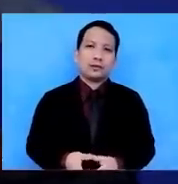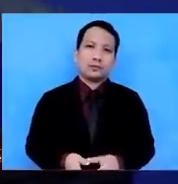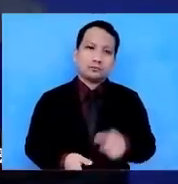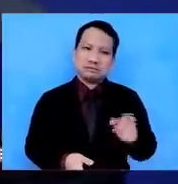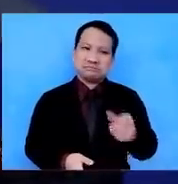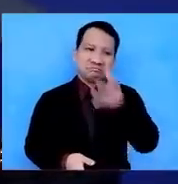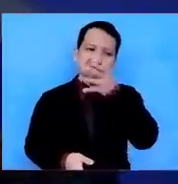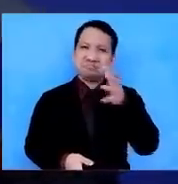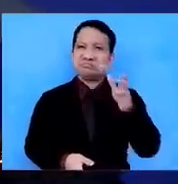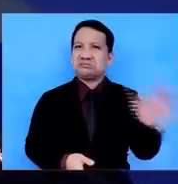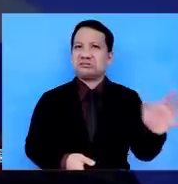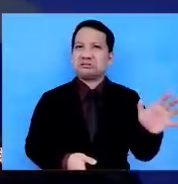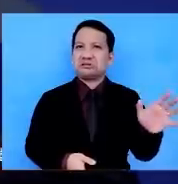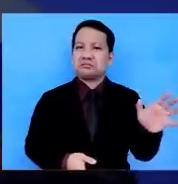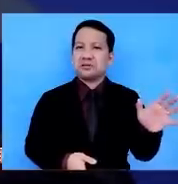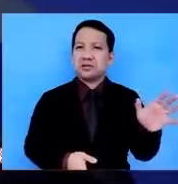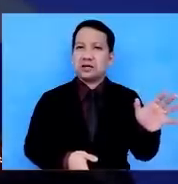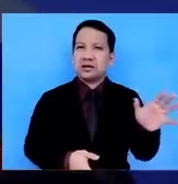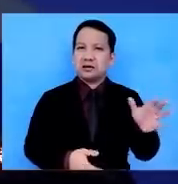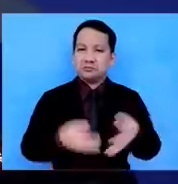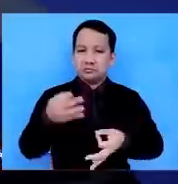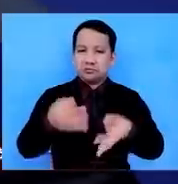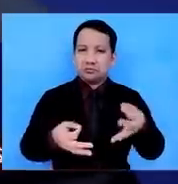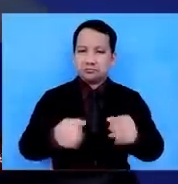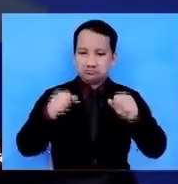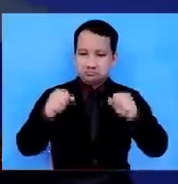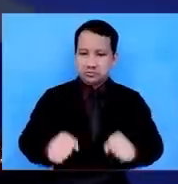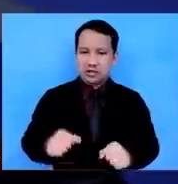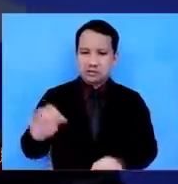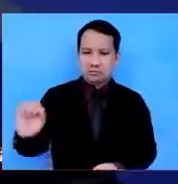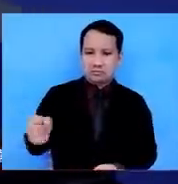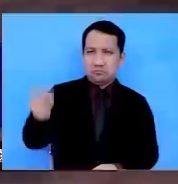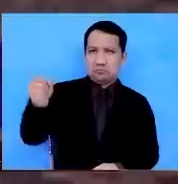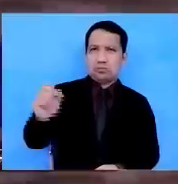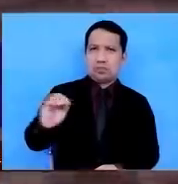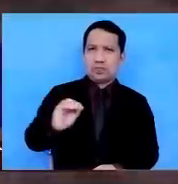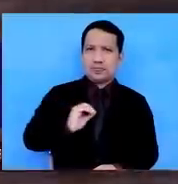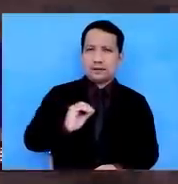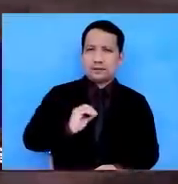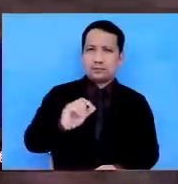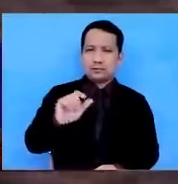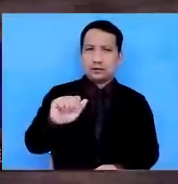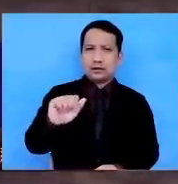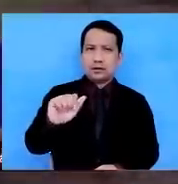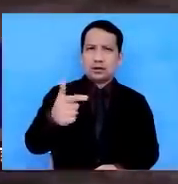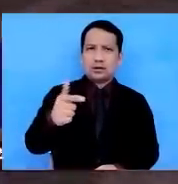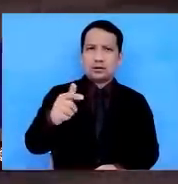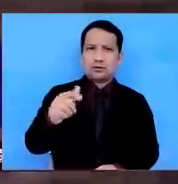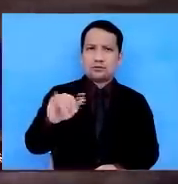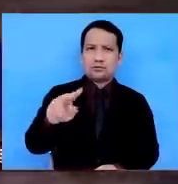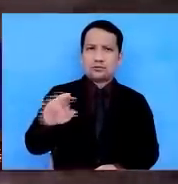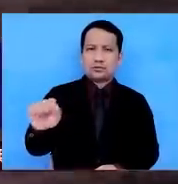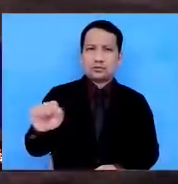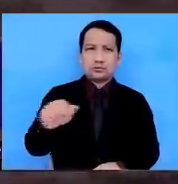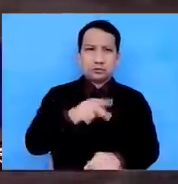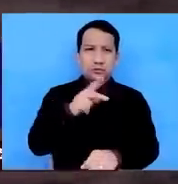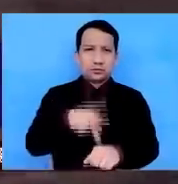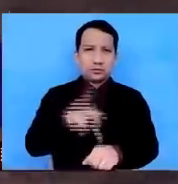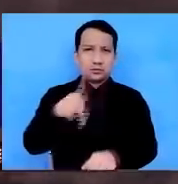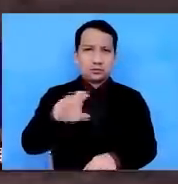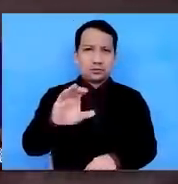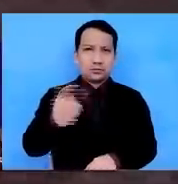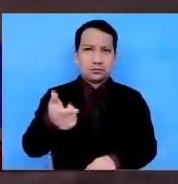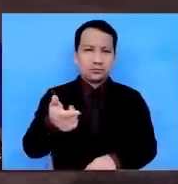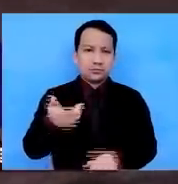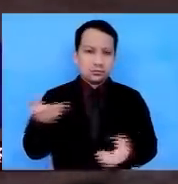binabaliwala pa rin ang arbitral ruling at nanindigang kanila ang Ayungin Shoal. Nilaser daw nila ang Philippine Coast Guard dahil